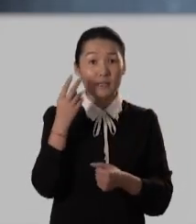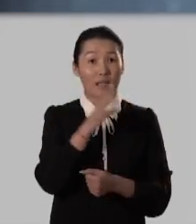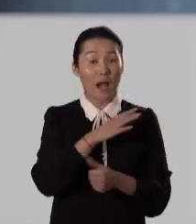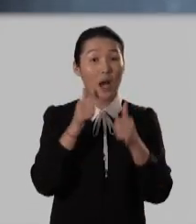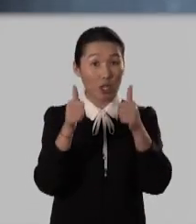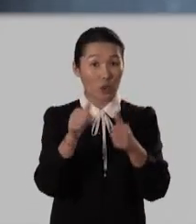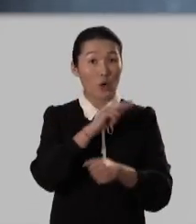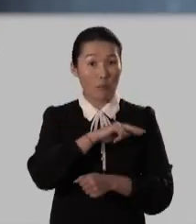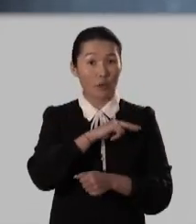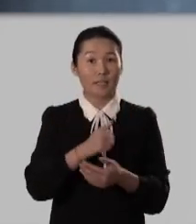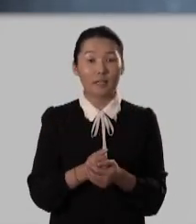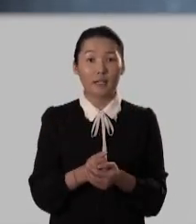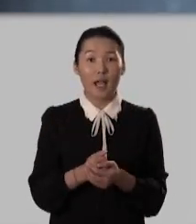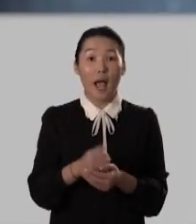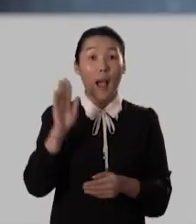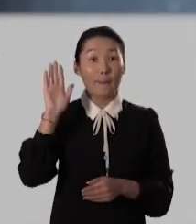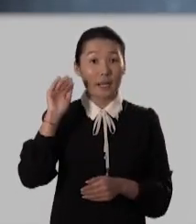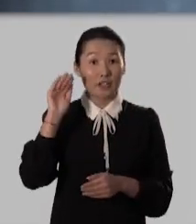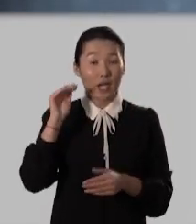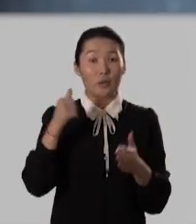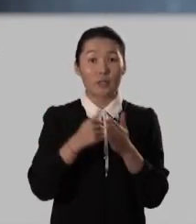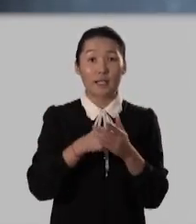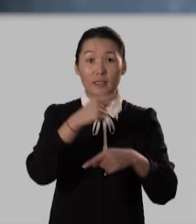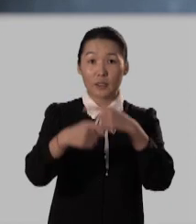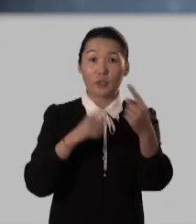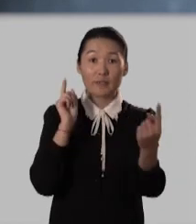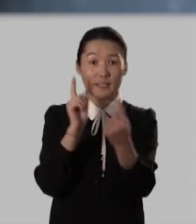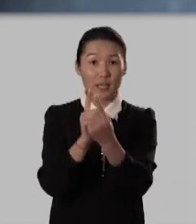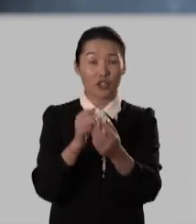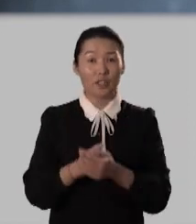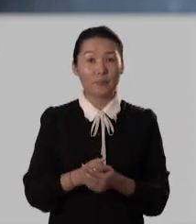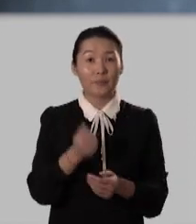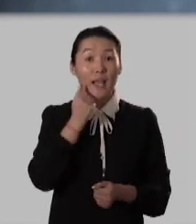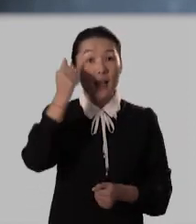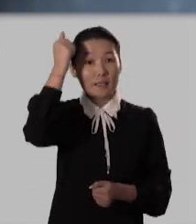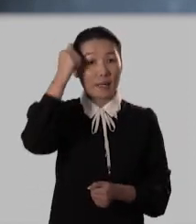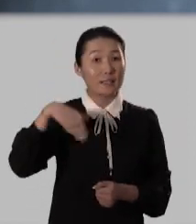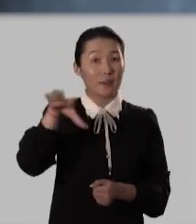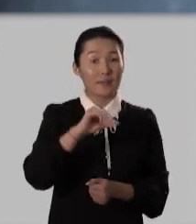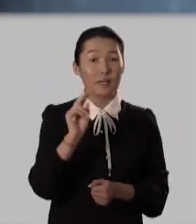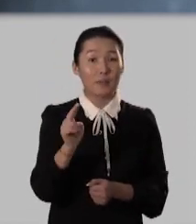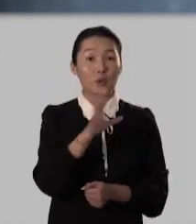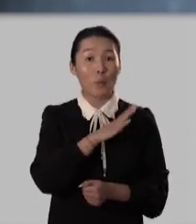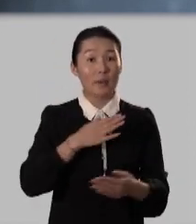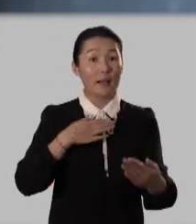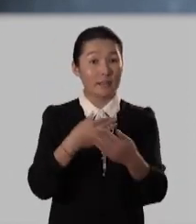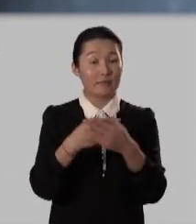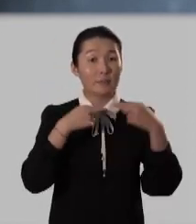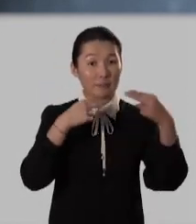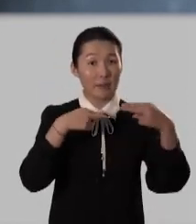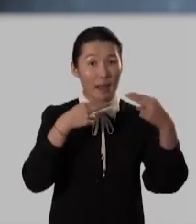я с вами прощаюсь до следующей встречи спасибо всем кто был активным и внимательным